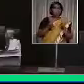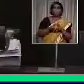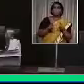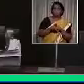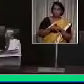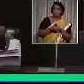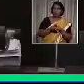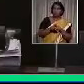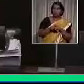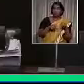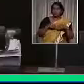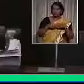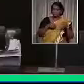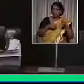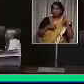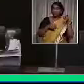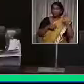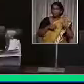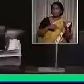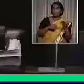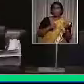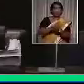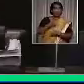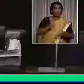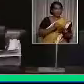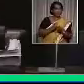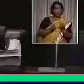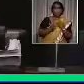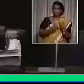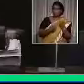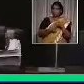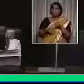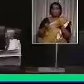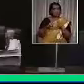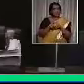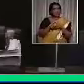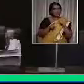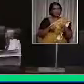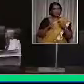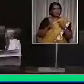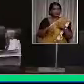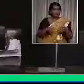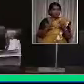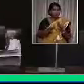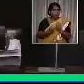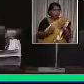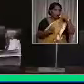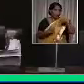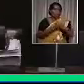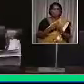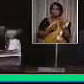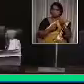தான் தற்பொழுது வழங்கியிருப்பதாக, இன்னும் 3 லட்சம் லிட்டர் தேவையாக சொல்கிறார். எனவே உரிய அமைச்சர் அவர்கள் அரசாங்கம் உடனடியாக அந்த